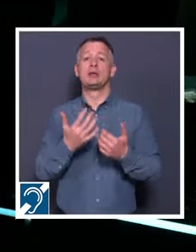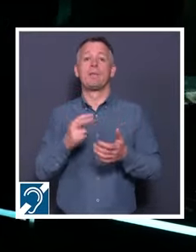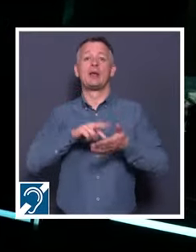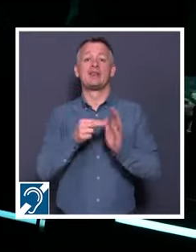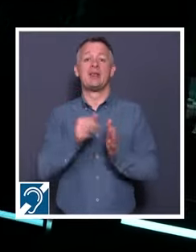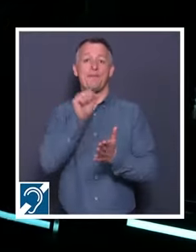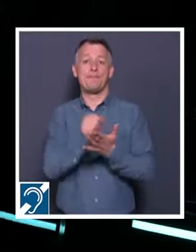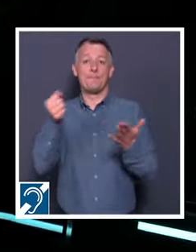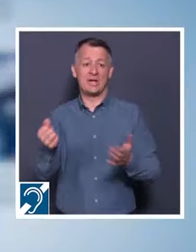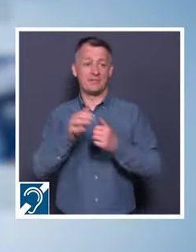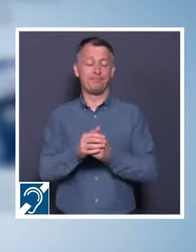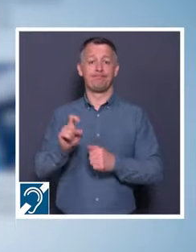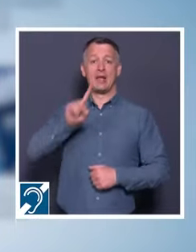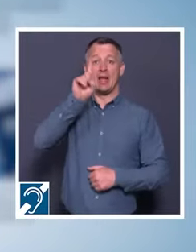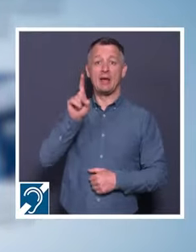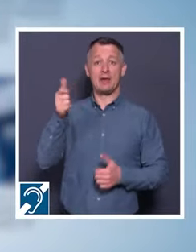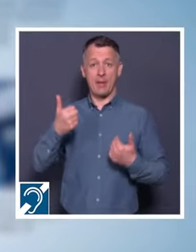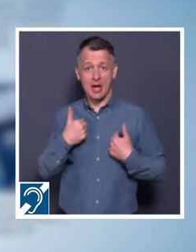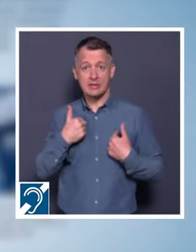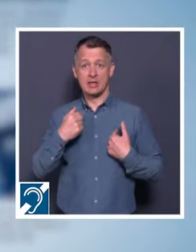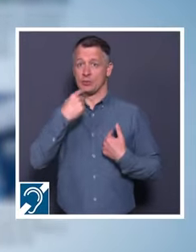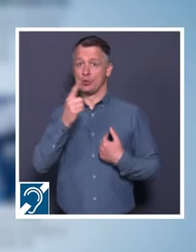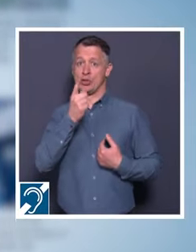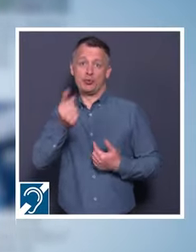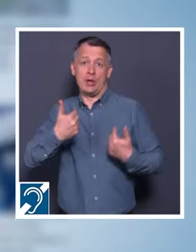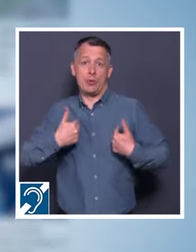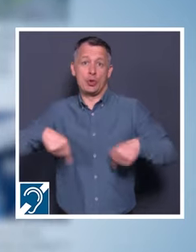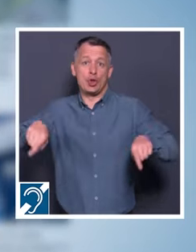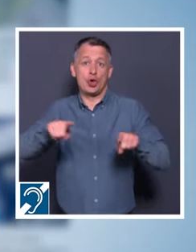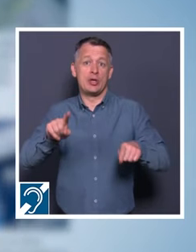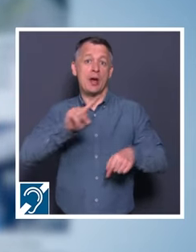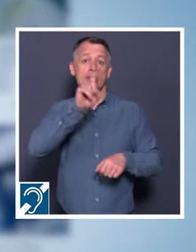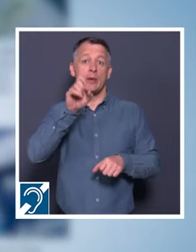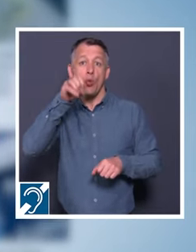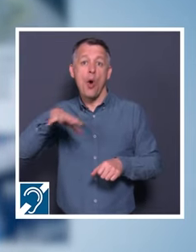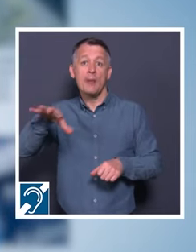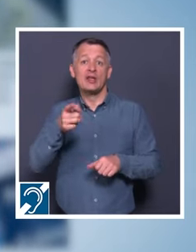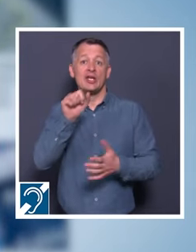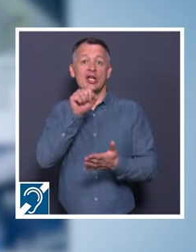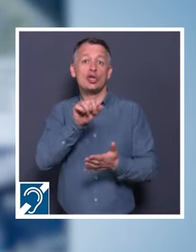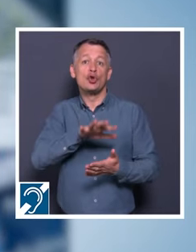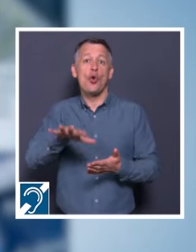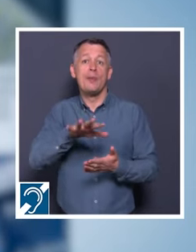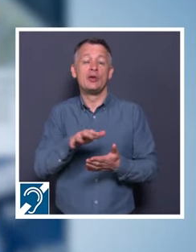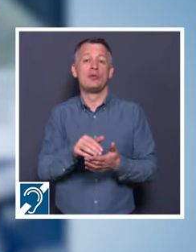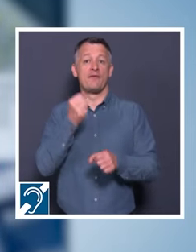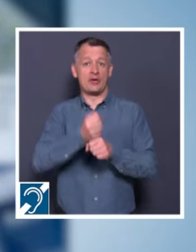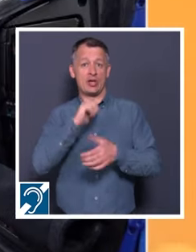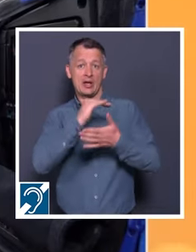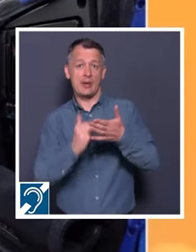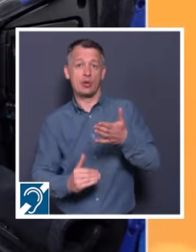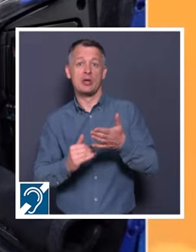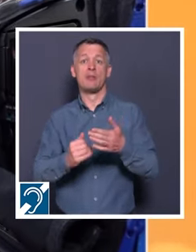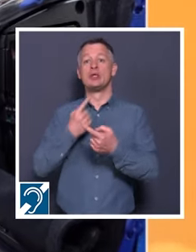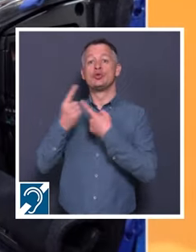La întrebarea asta am zis să nu răspundem noi și am întrebat pe oamenii din domeniu. În realizarea acestui raport am discutat cu